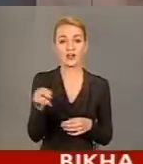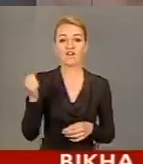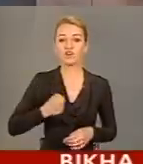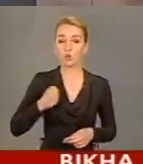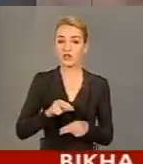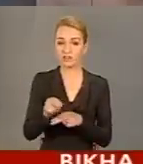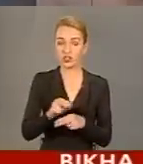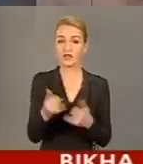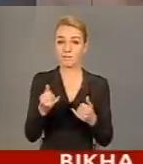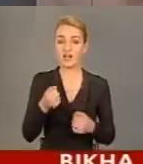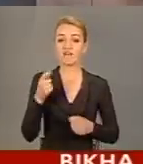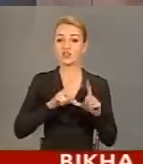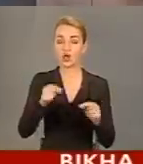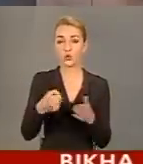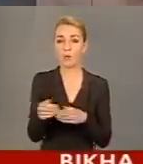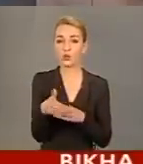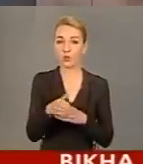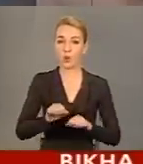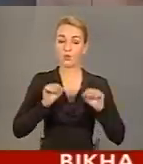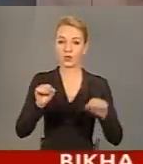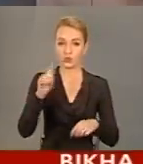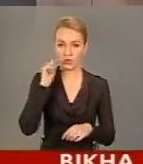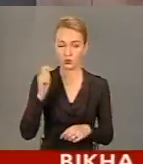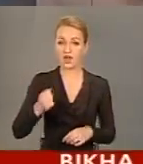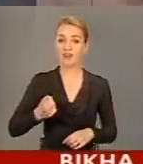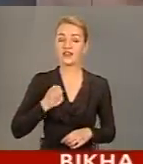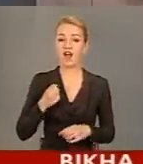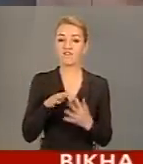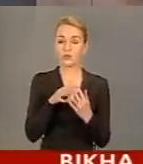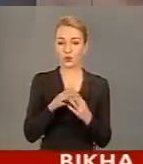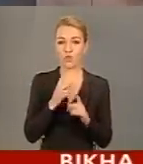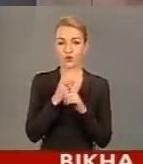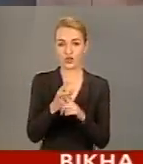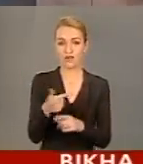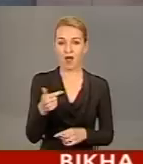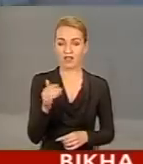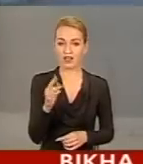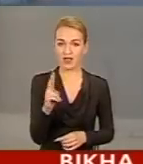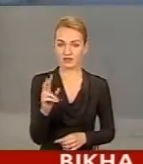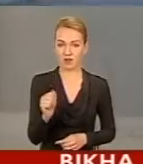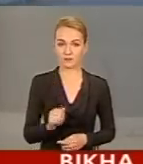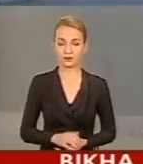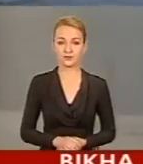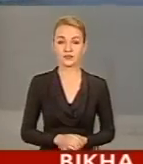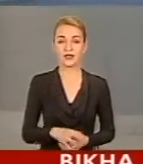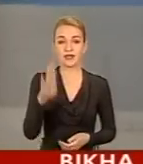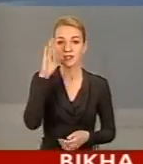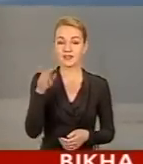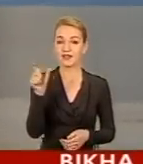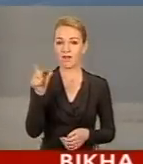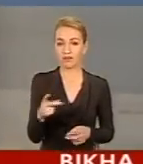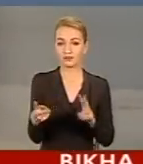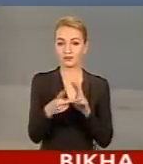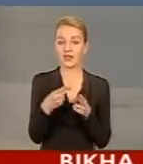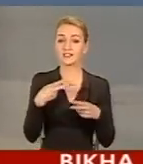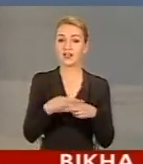вирушає до Маріуполя боронити Україну. На війну кадета проводжала Ганна Валевська. Славка Вікна зустріли на